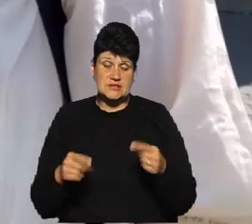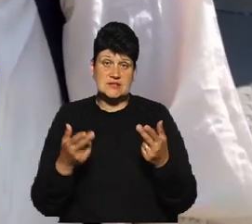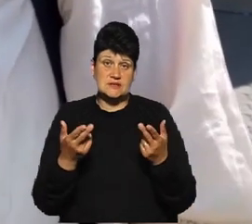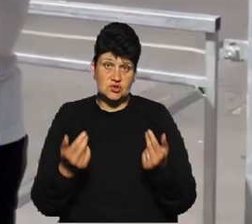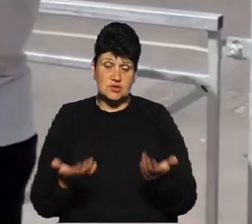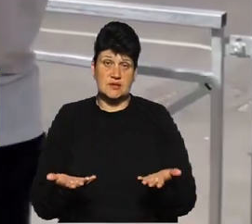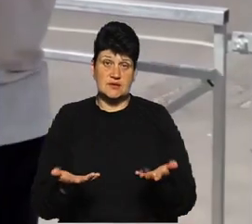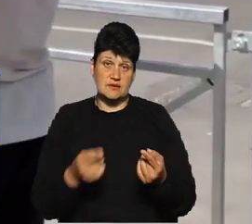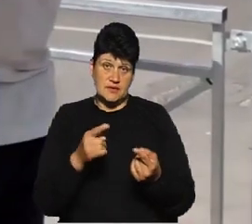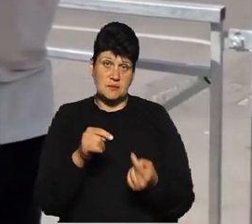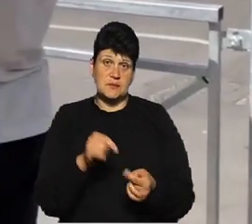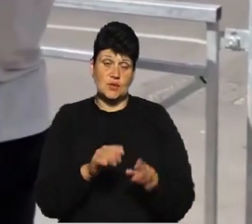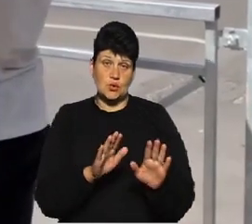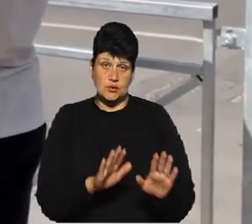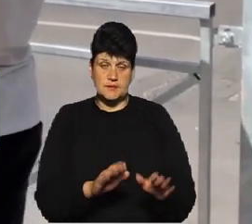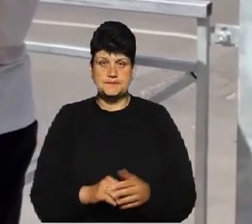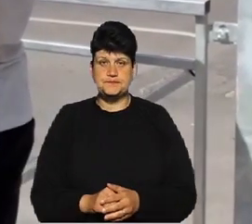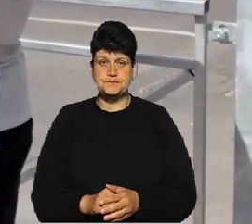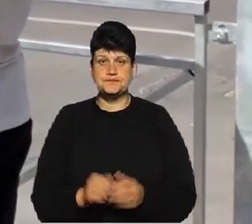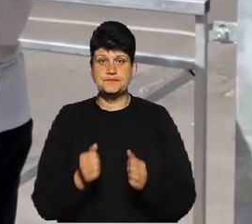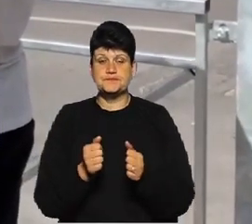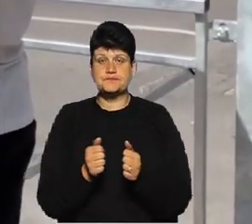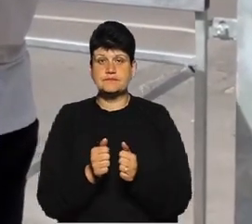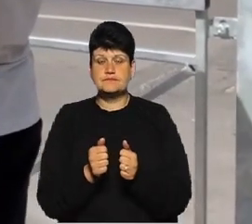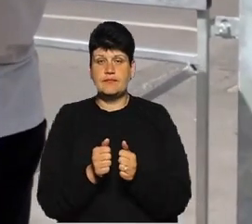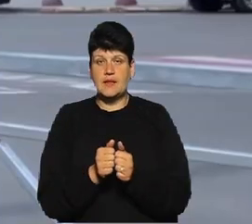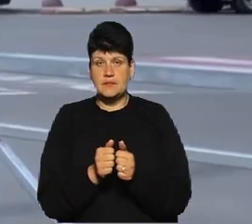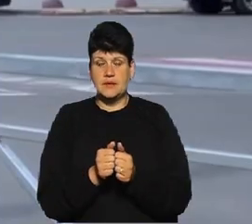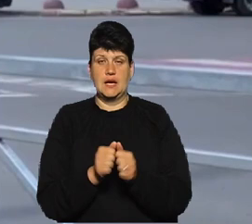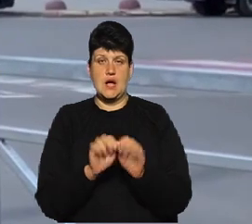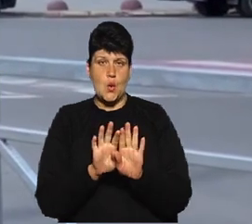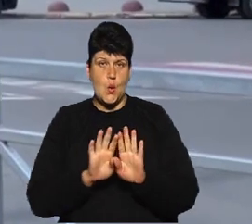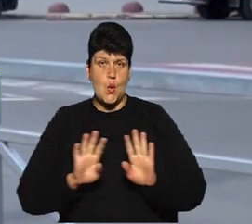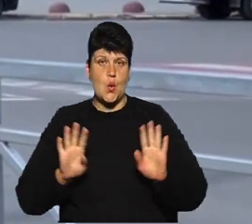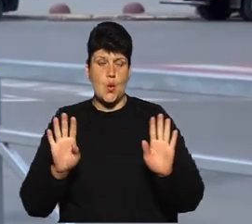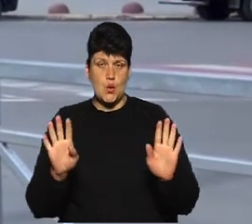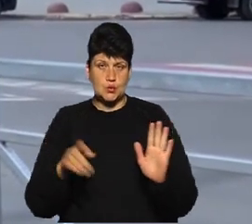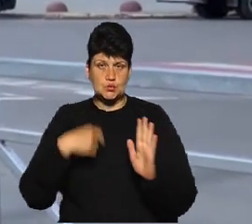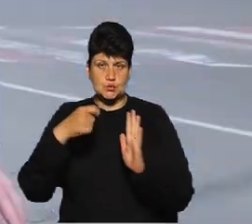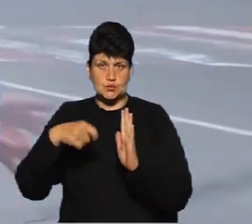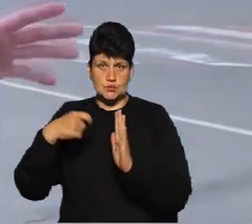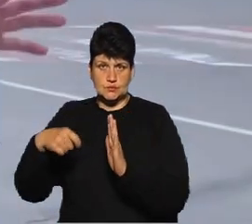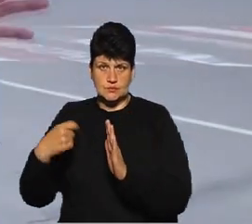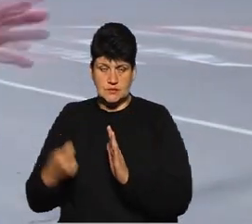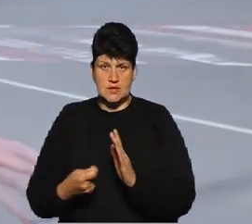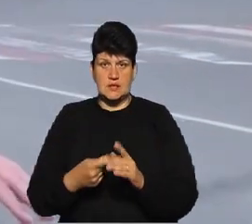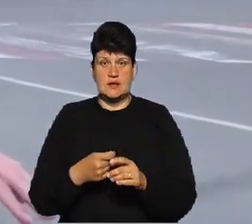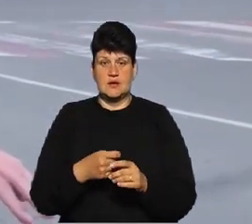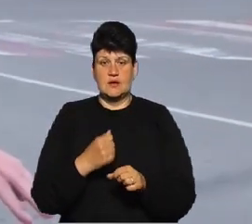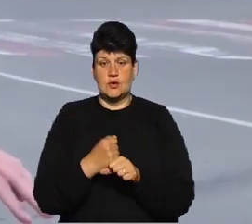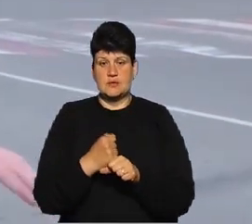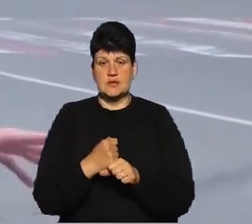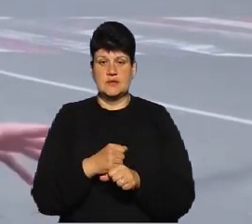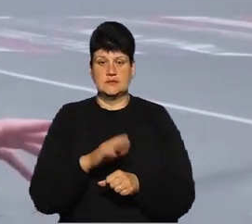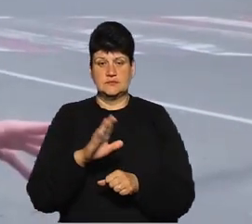він підходить. Біля огорожі відео для свого ютуб-блогу про розвиток Тернополя знімає Петро Пановик. Мені цей паркан не